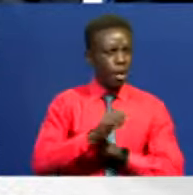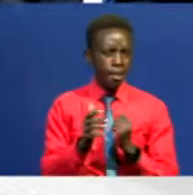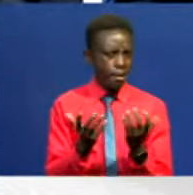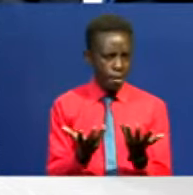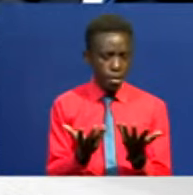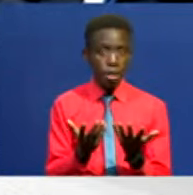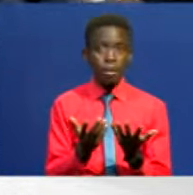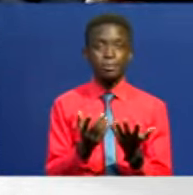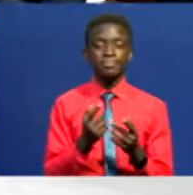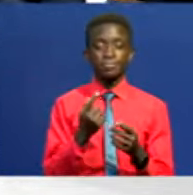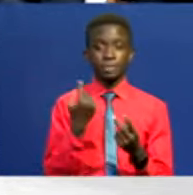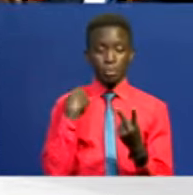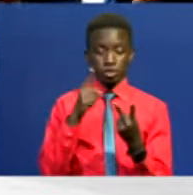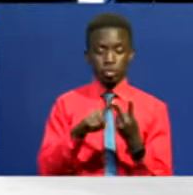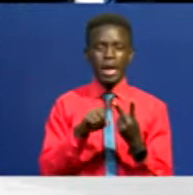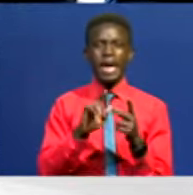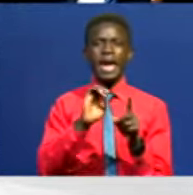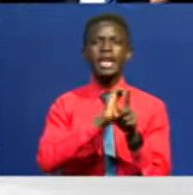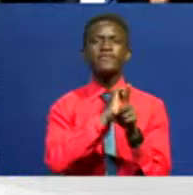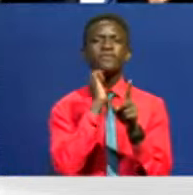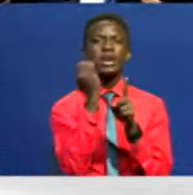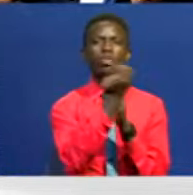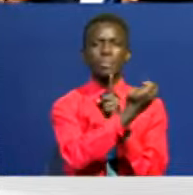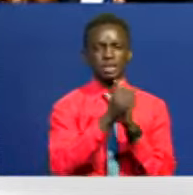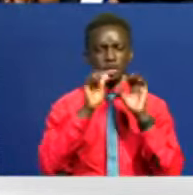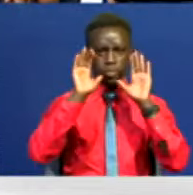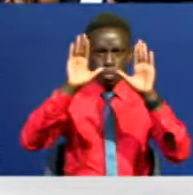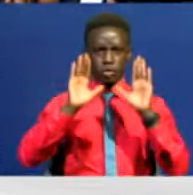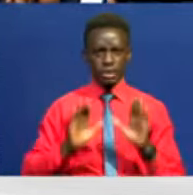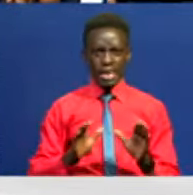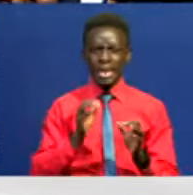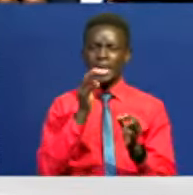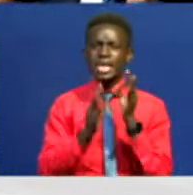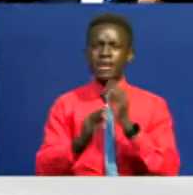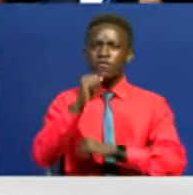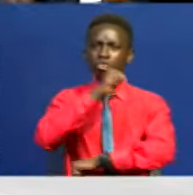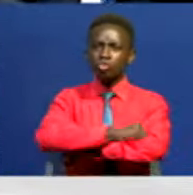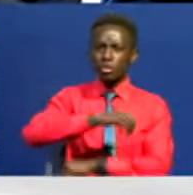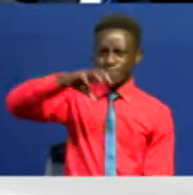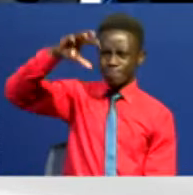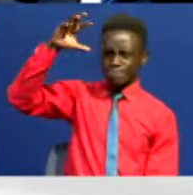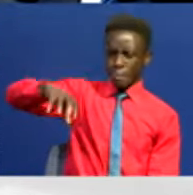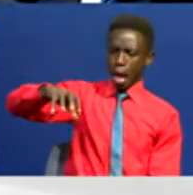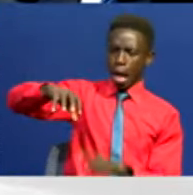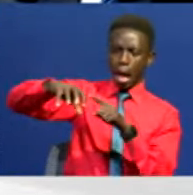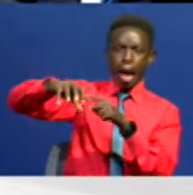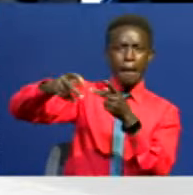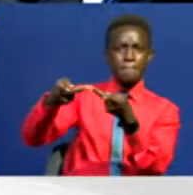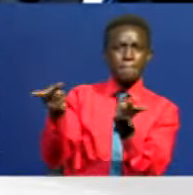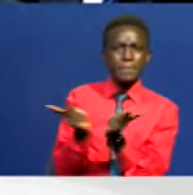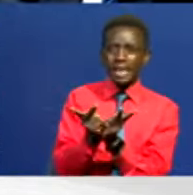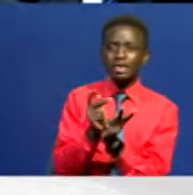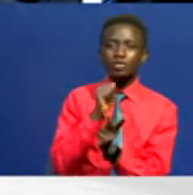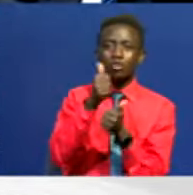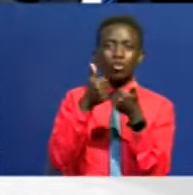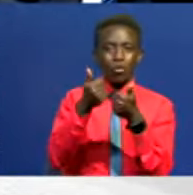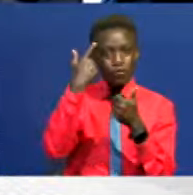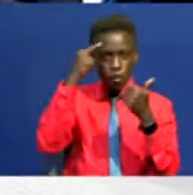ni muhimu. Kama chuo kimewekwa mahala ambapo sio pazuri pa kuweza kusomea, hiyo, mm-hmm,